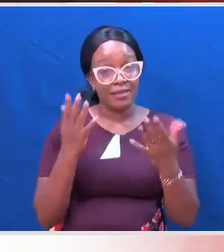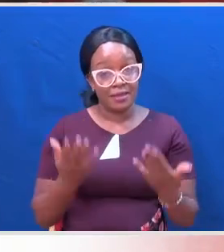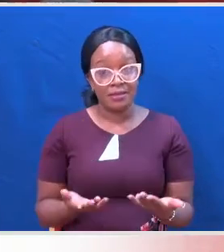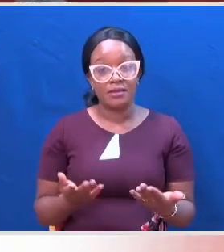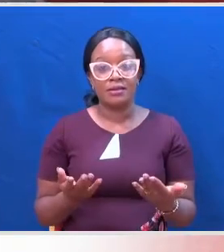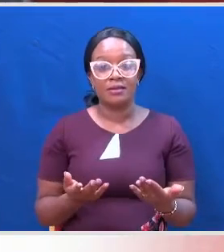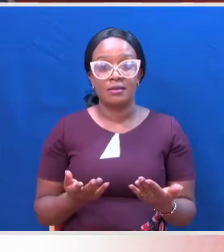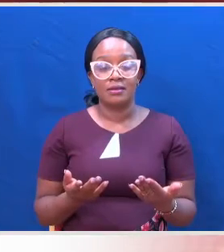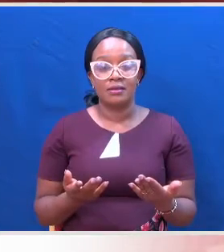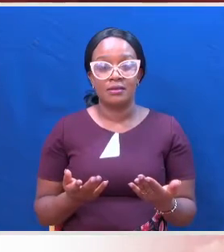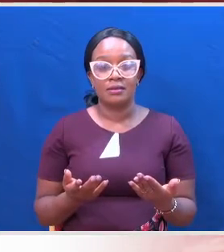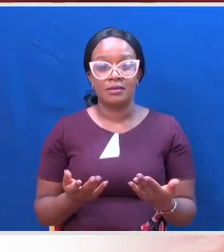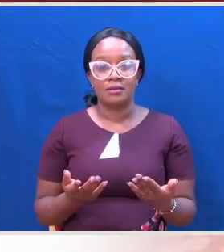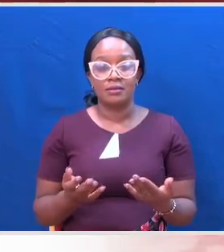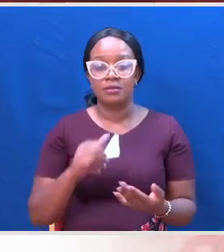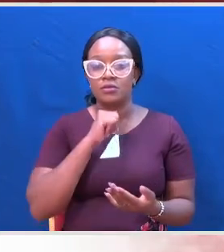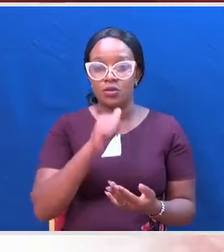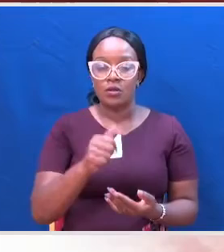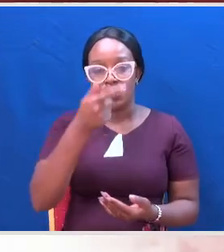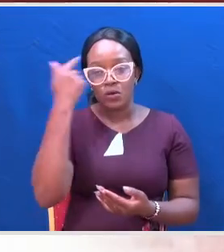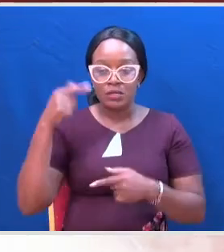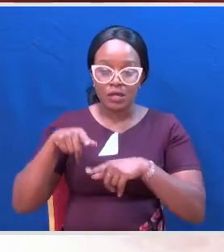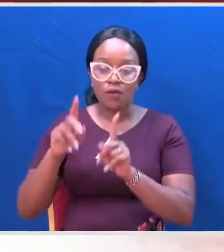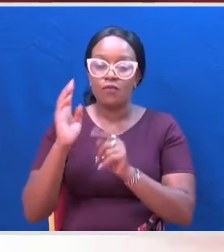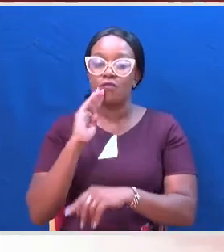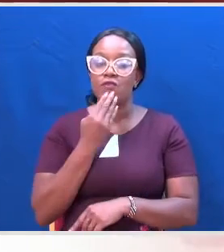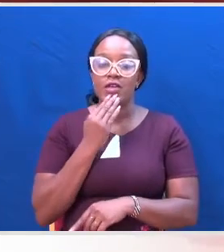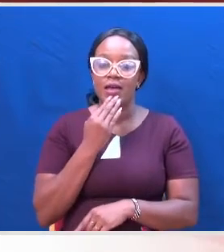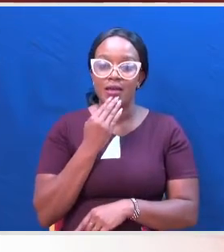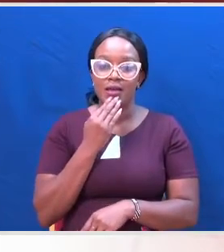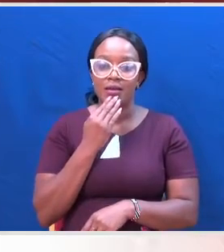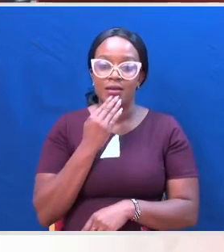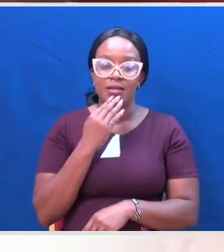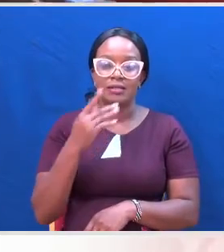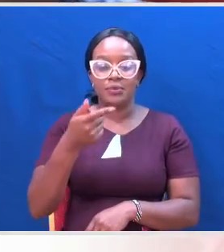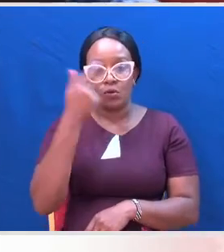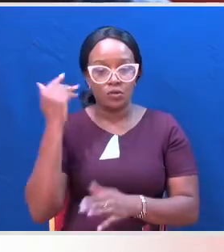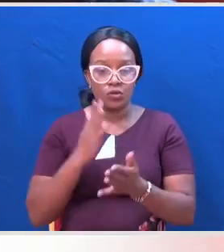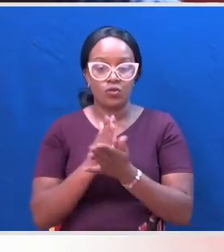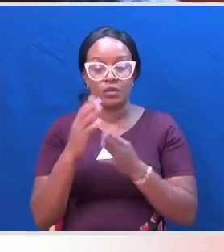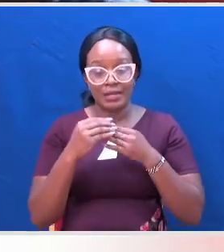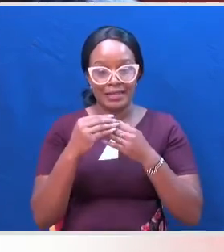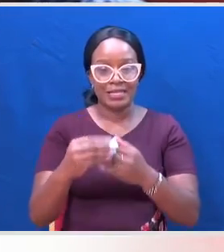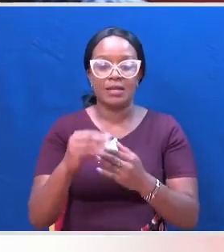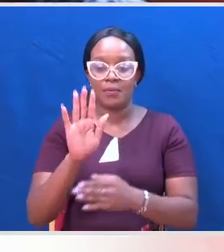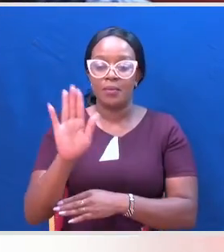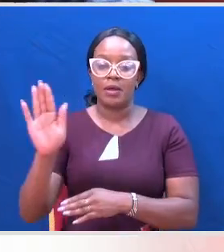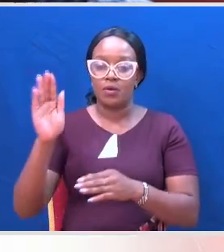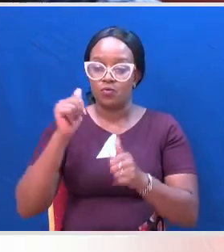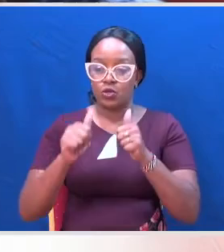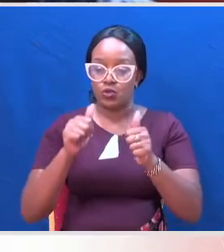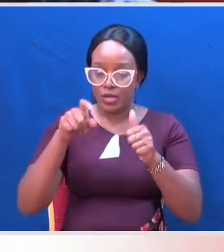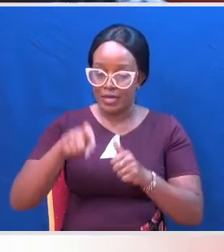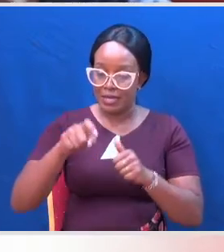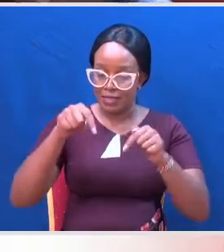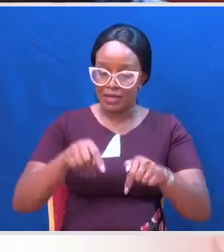nyumbani. Sio kwa sababu yeye ni Mluya. Ni kwa sababu tukiangalia uongozi ambao tunatafuta Kenya hii, kusema ukweli,